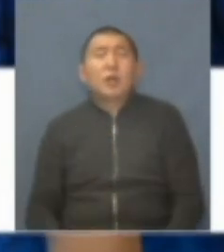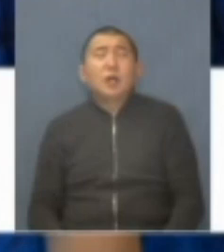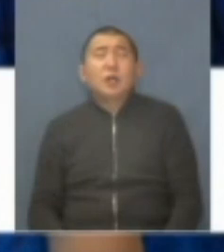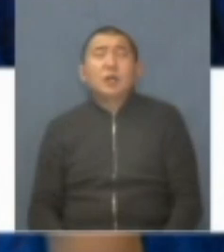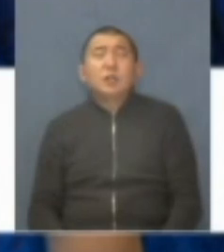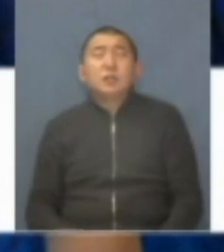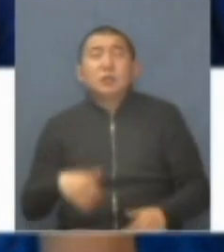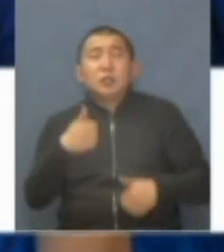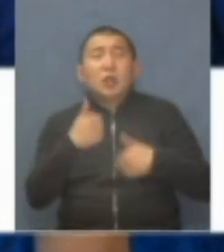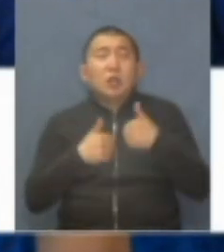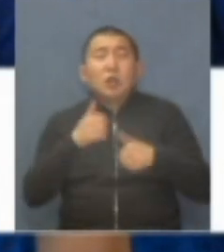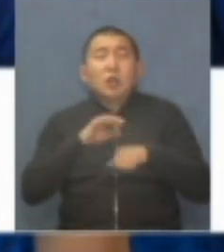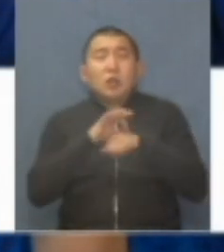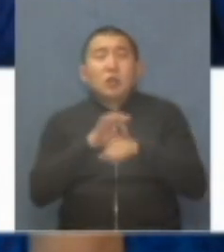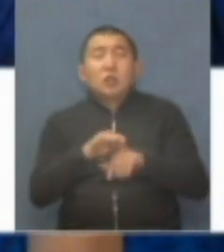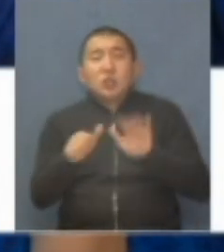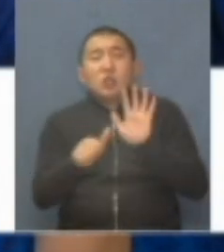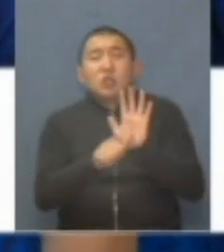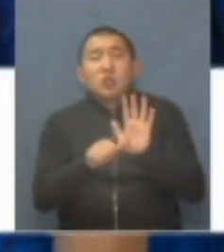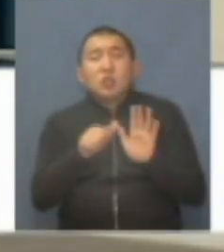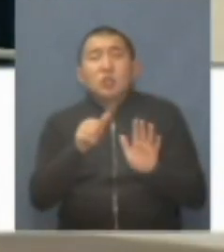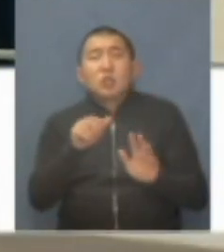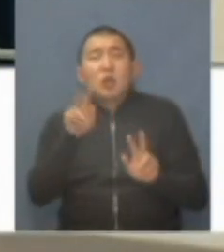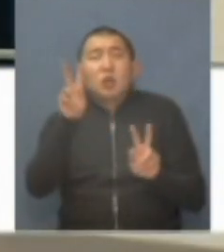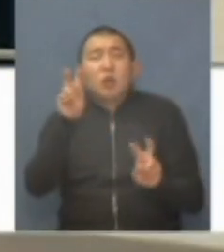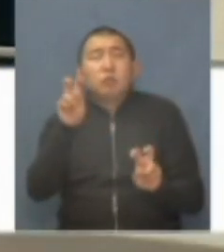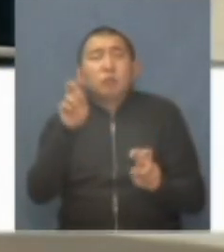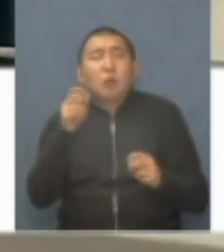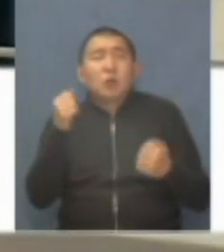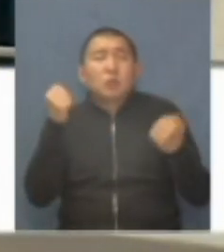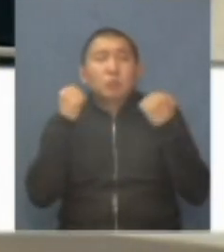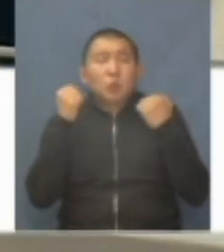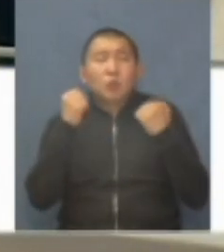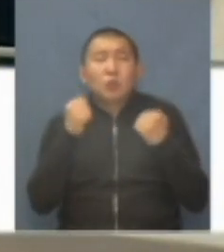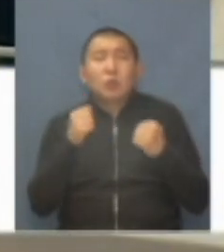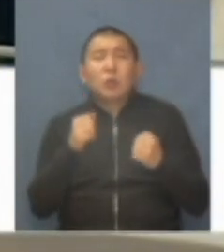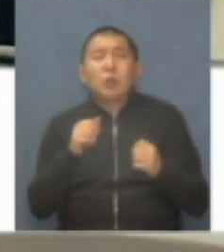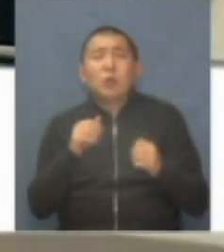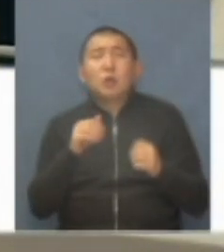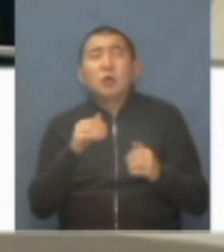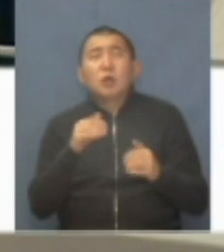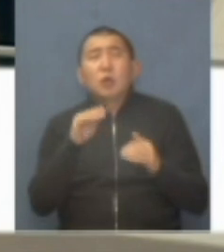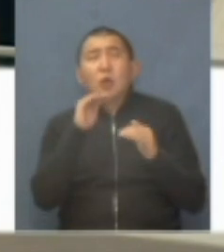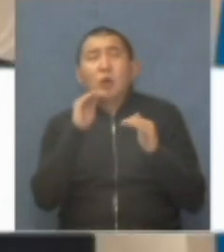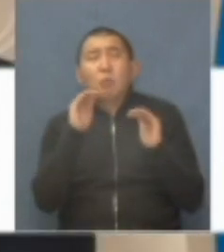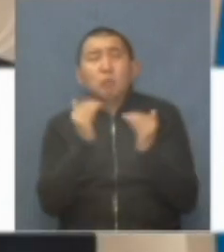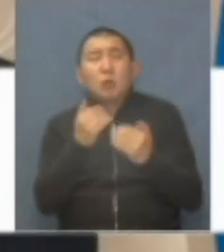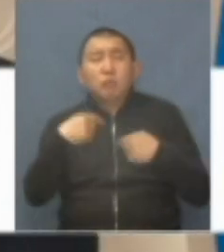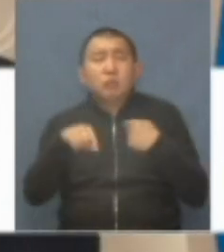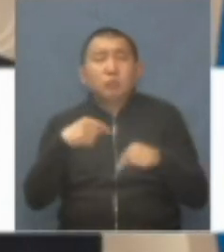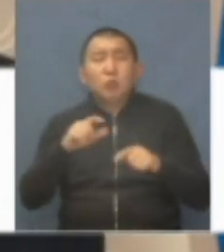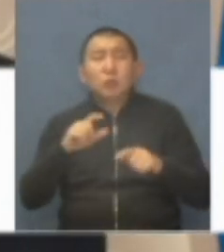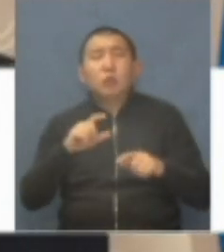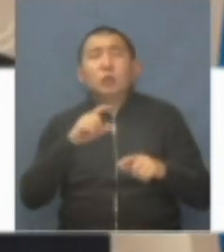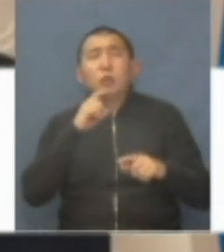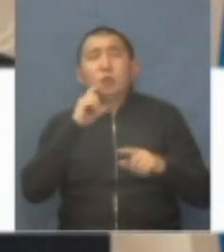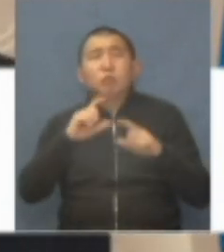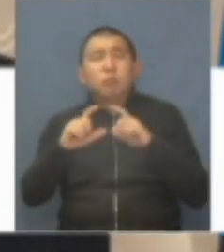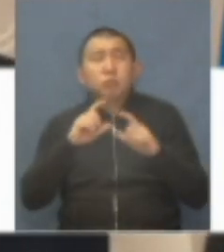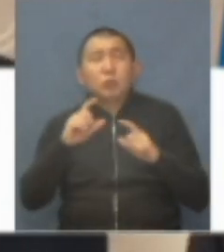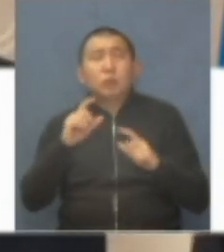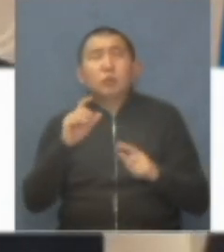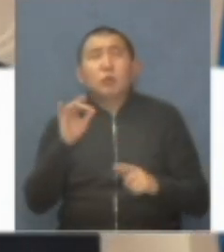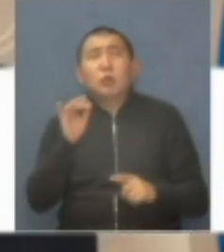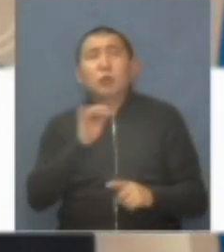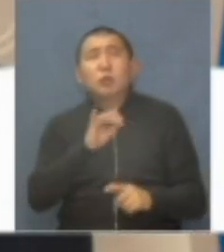департаментов. Соревнования проводятся по 6 видам спорта. Мини-футбол, тогус-кумалак, плавание, волейбол, настольный теннис и гиреевой спорт. По итогам